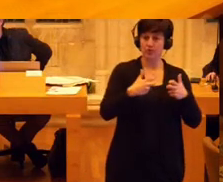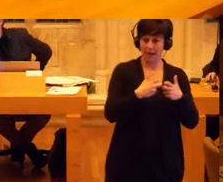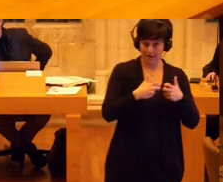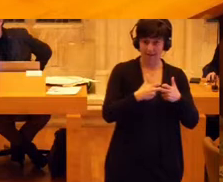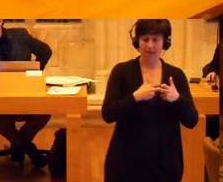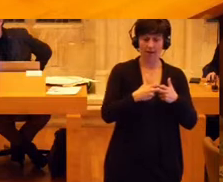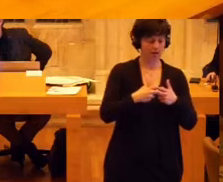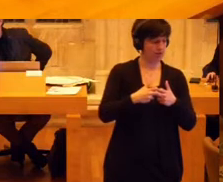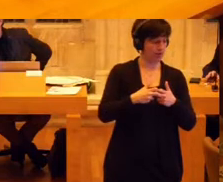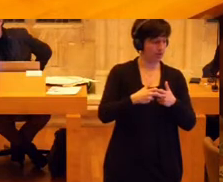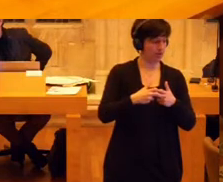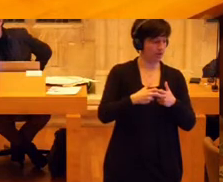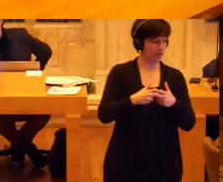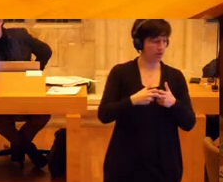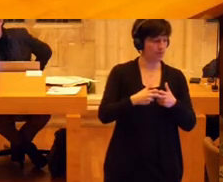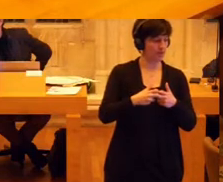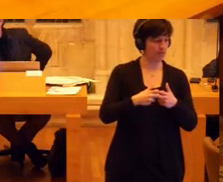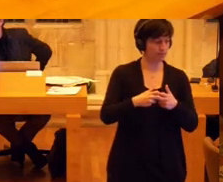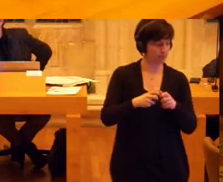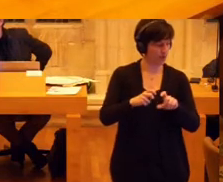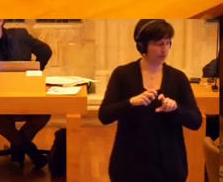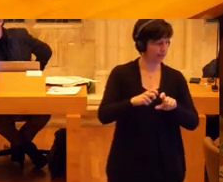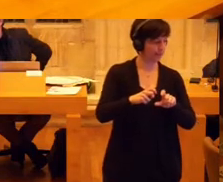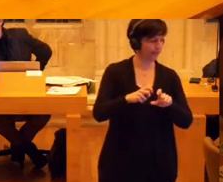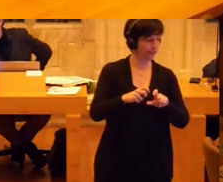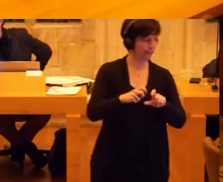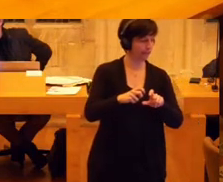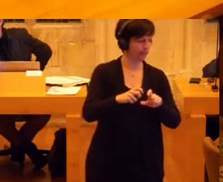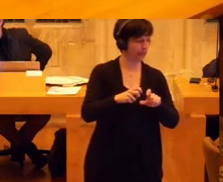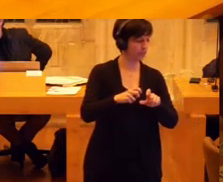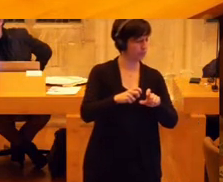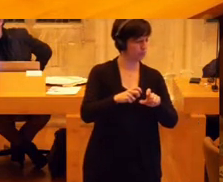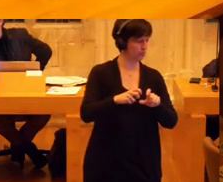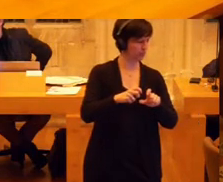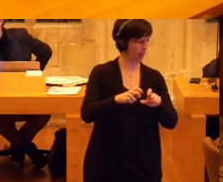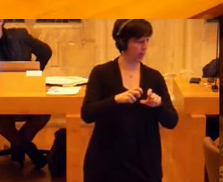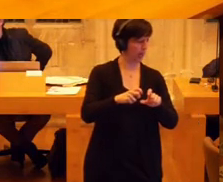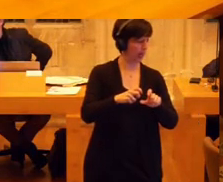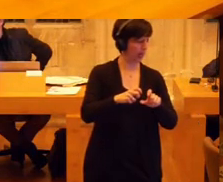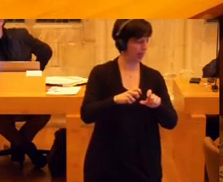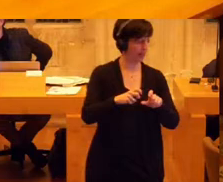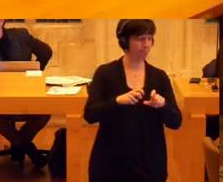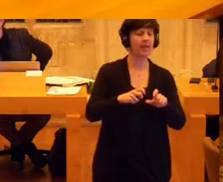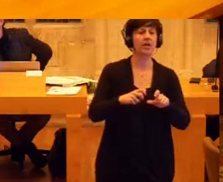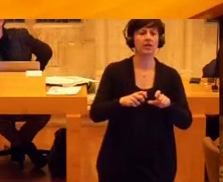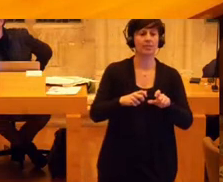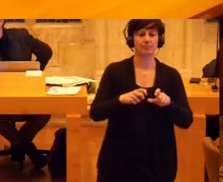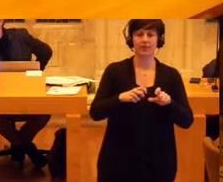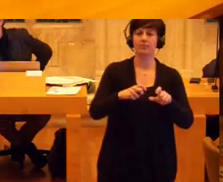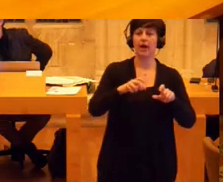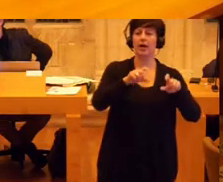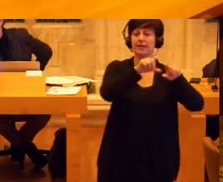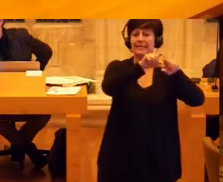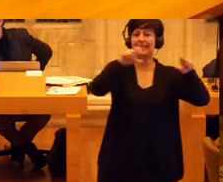jonction avec le périphérique cyclable qui va être construit de la Vallée des Jardins jusqu'à la Pierre Osée.